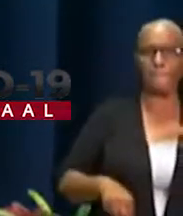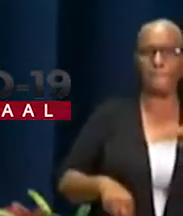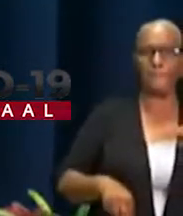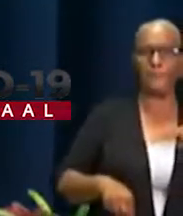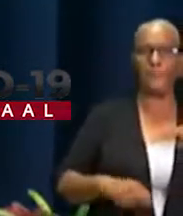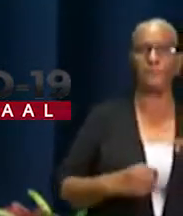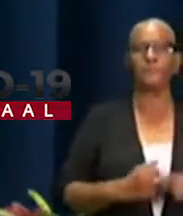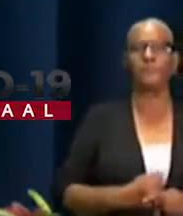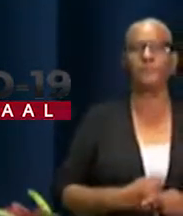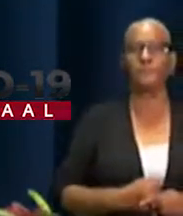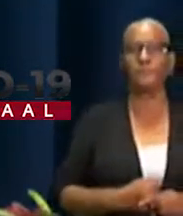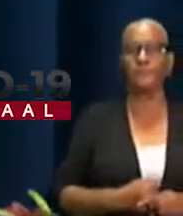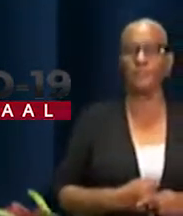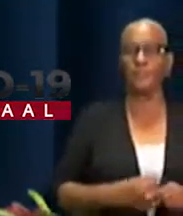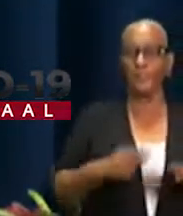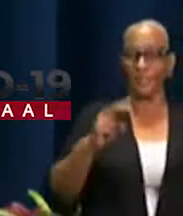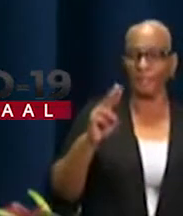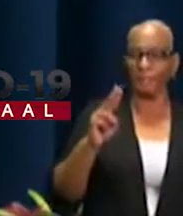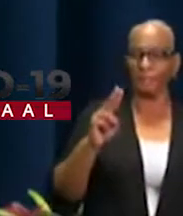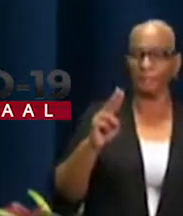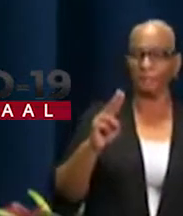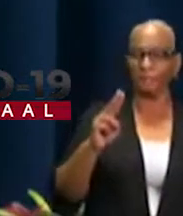epidemie, dat die